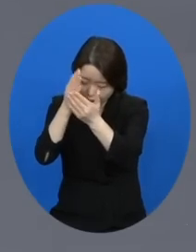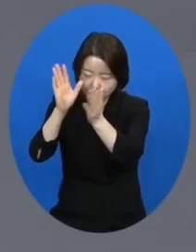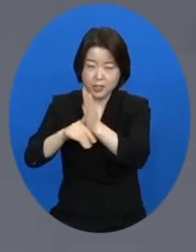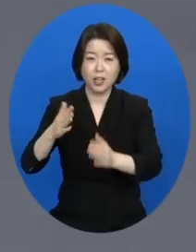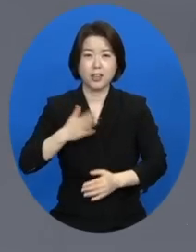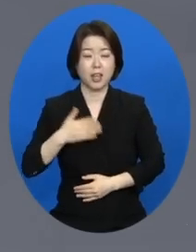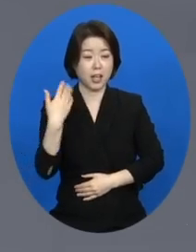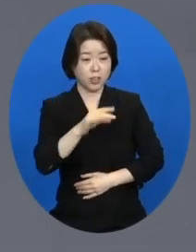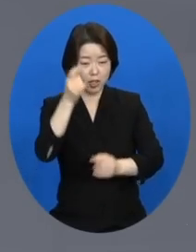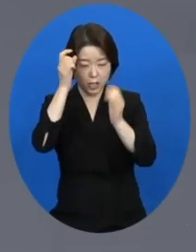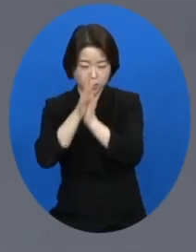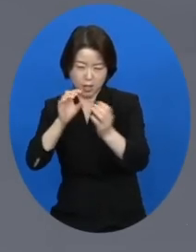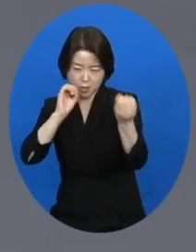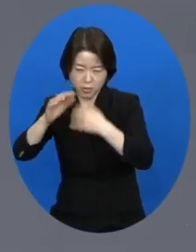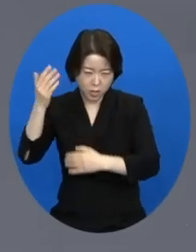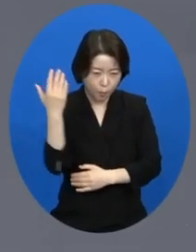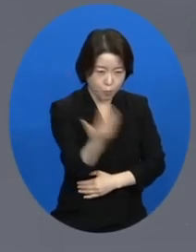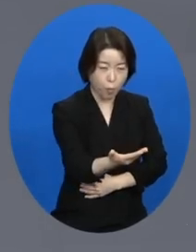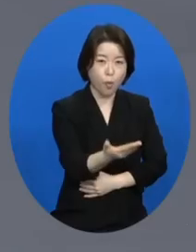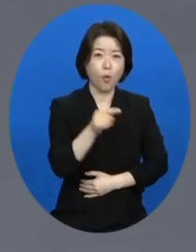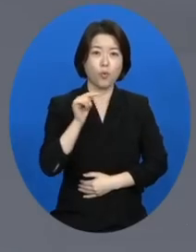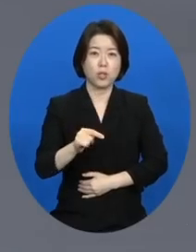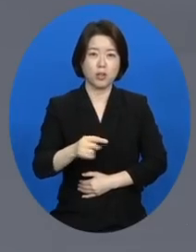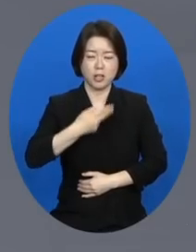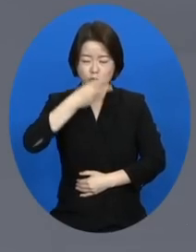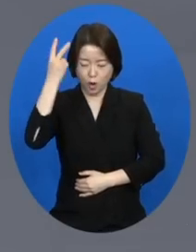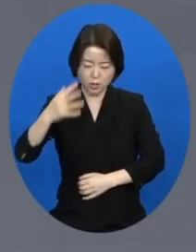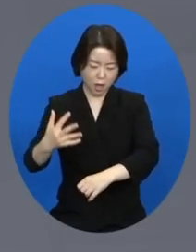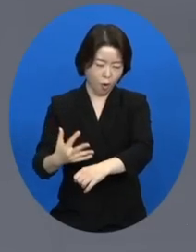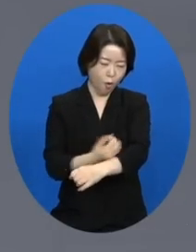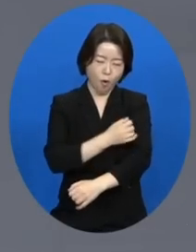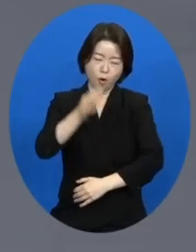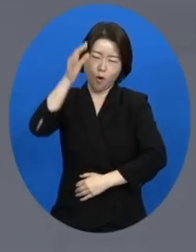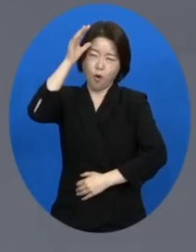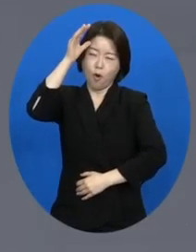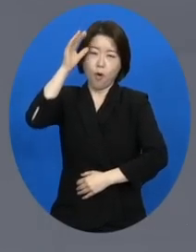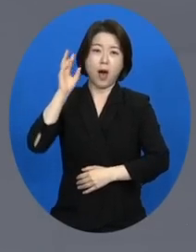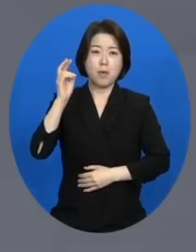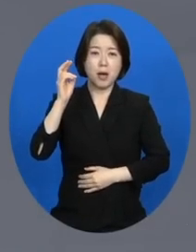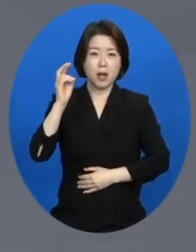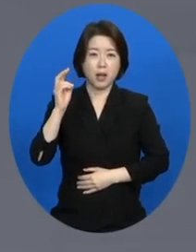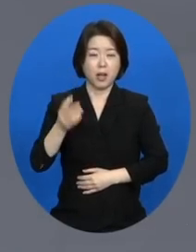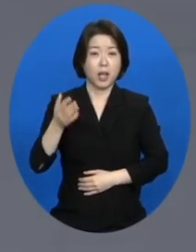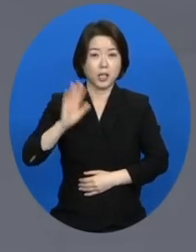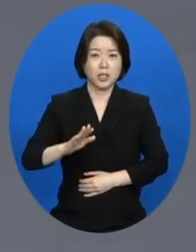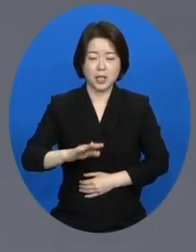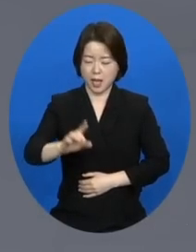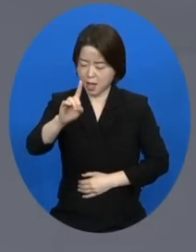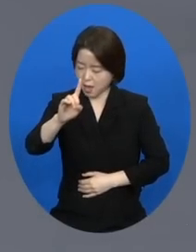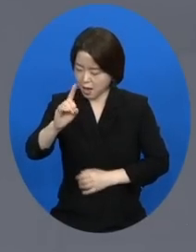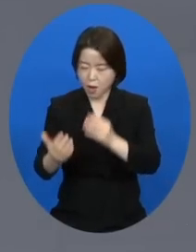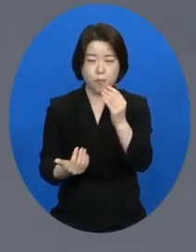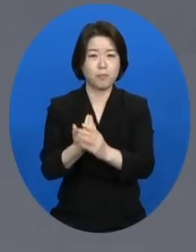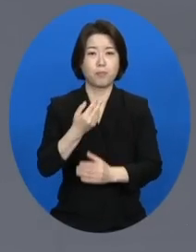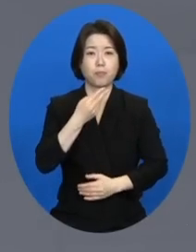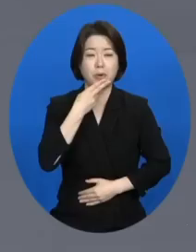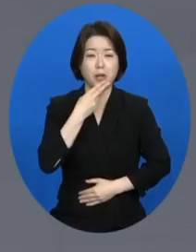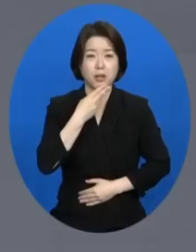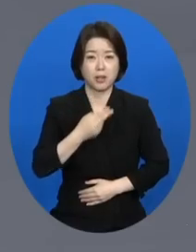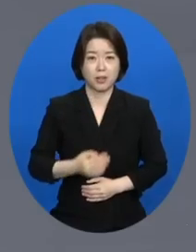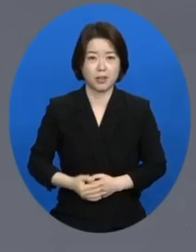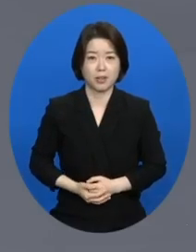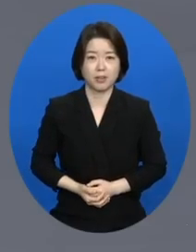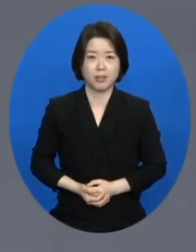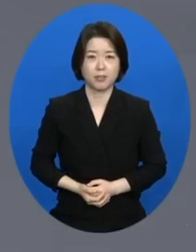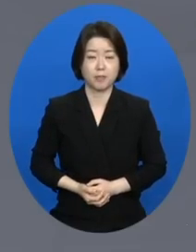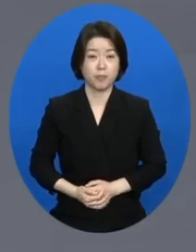너의 기도에 응답할 거야 라고 하는 것을 요셉은 엄청 기대했을 거예요. 그러나 전혀 그런 일은 벌어지지 않았다는